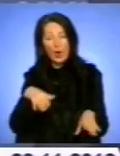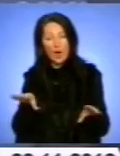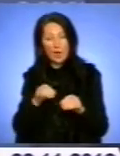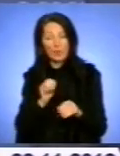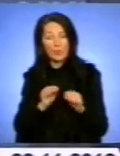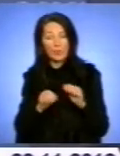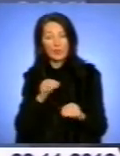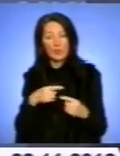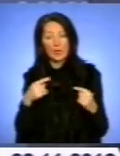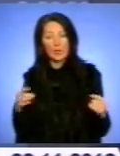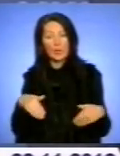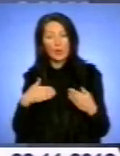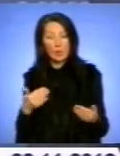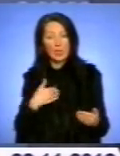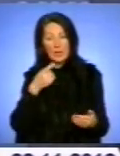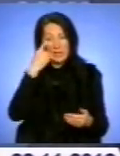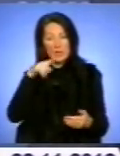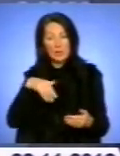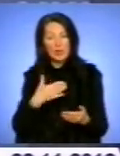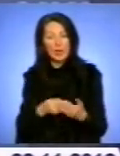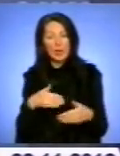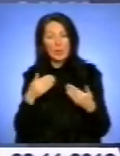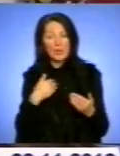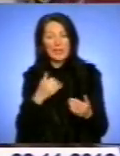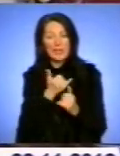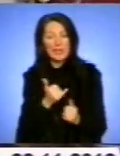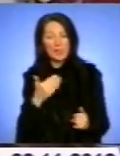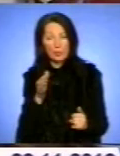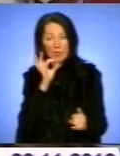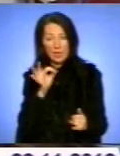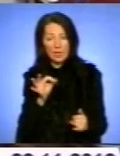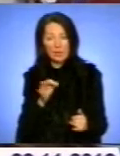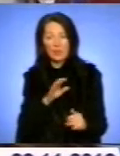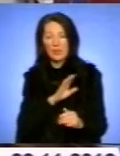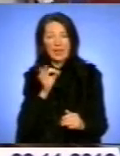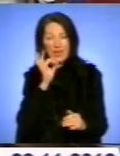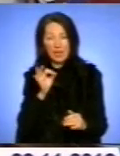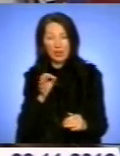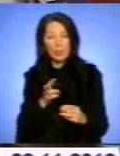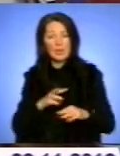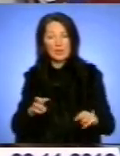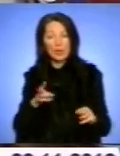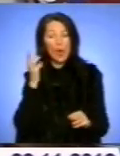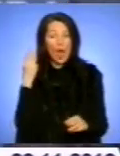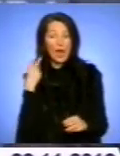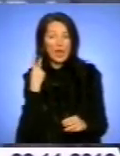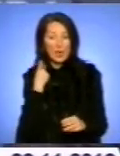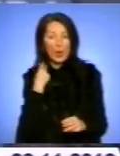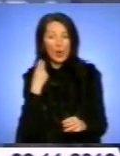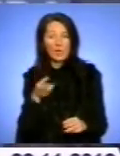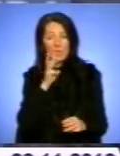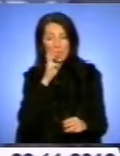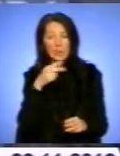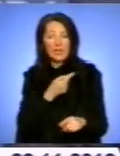конкретные предложения. Ну, мы знаем свои предложения, но я же не могу вам сказать. Не кажуть у міністерстві про заборговані зарплат лікарям. За словами